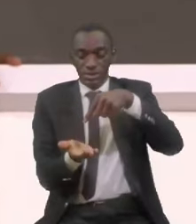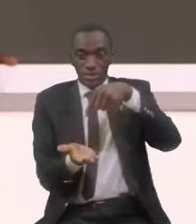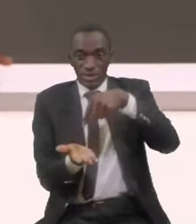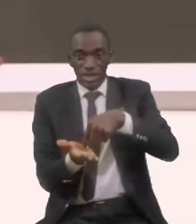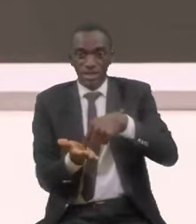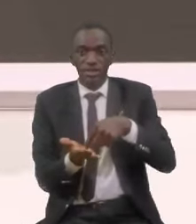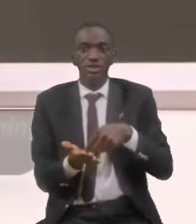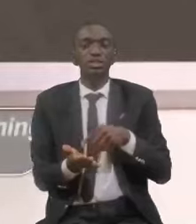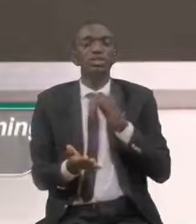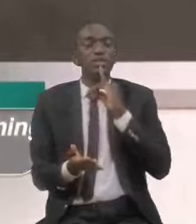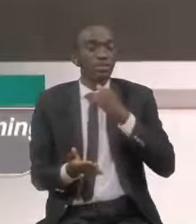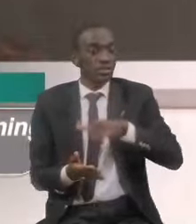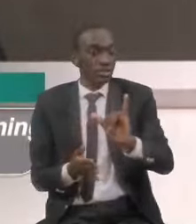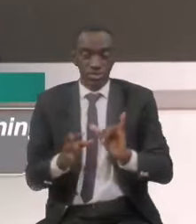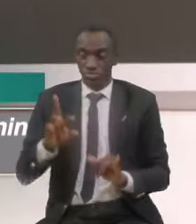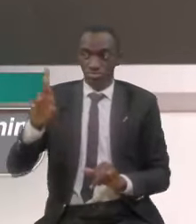Toujours Ruth.